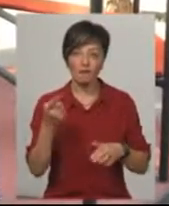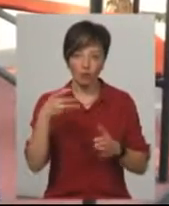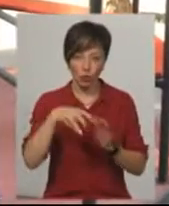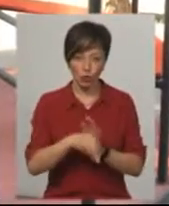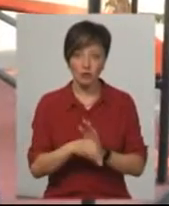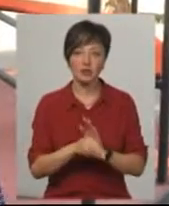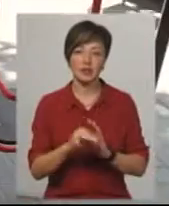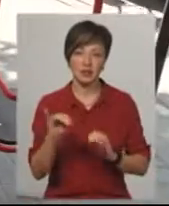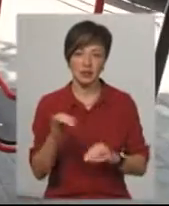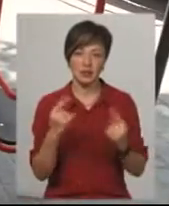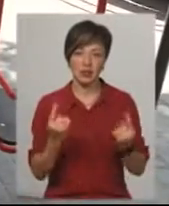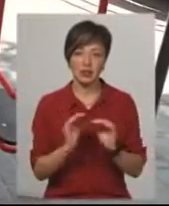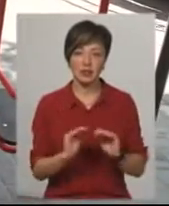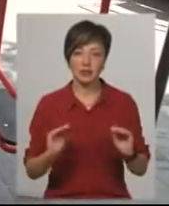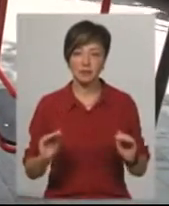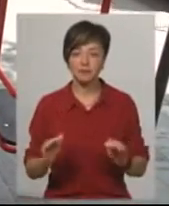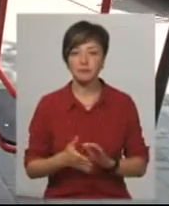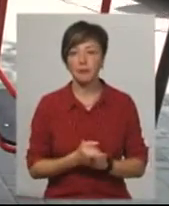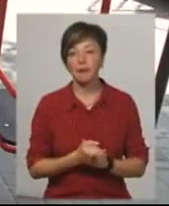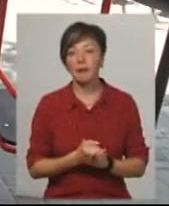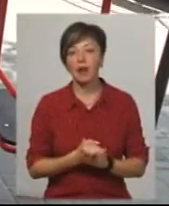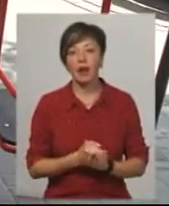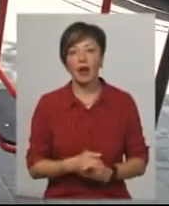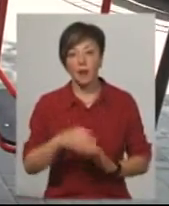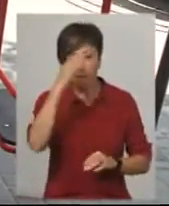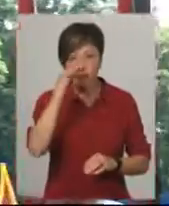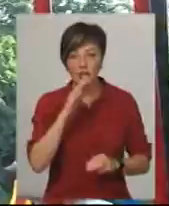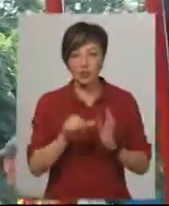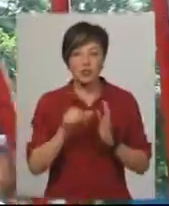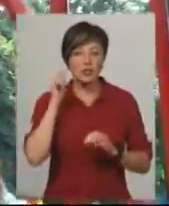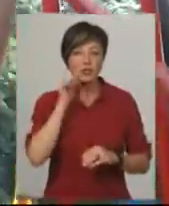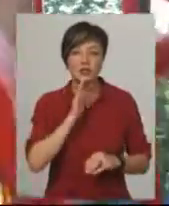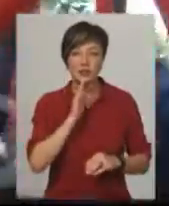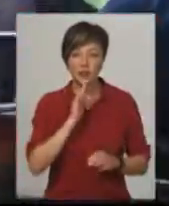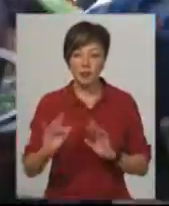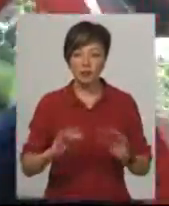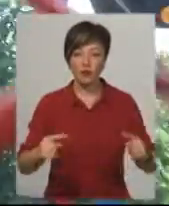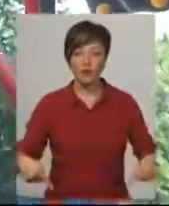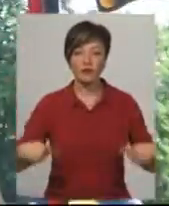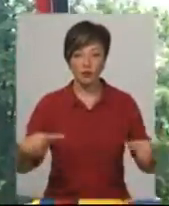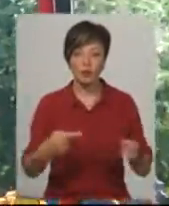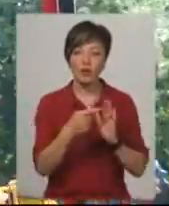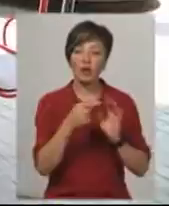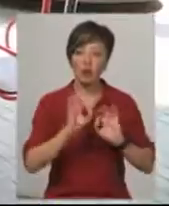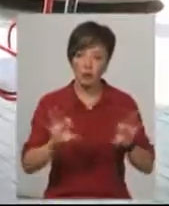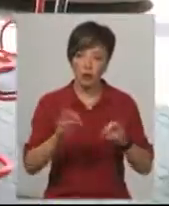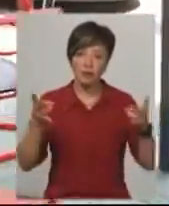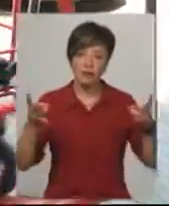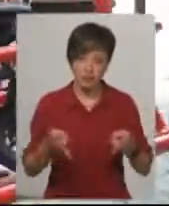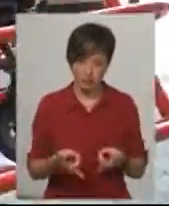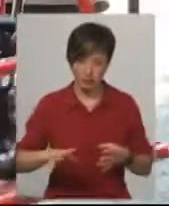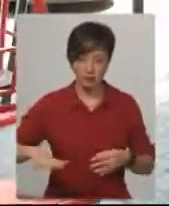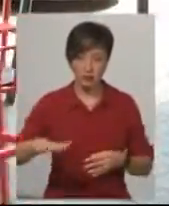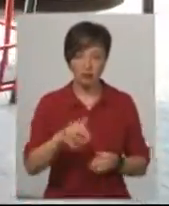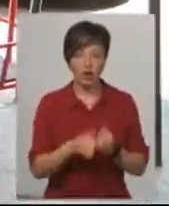числі звичайних дітей. Батьки шестирічної Валерії, яка пересувається на візку, діляться, що такі майданчики вкрай необхідні. Вони